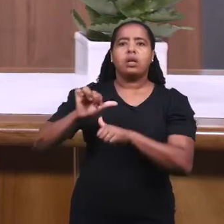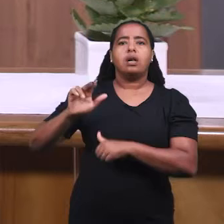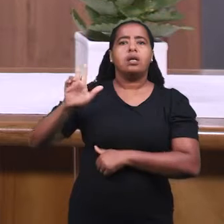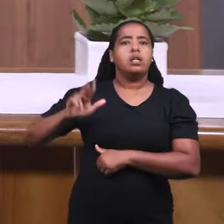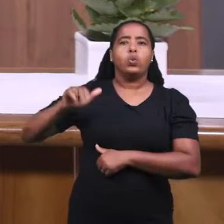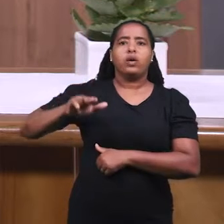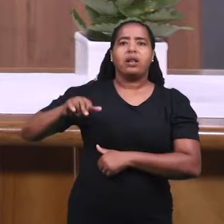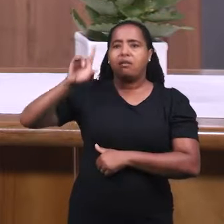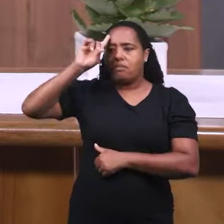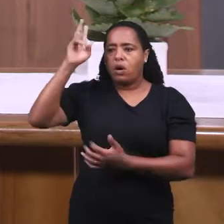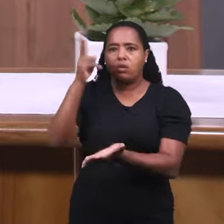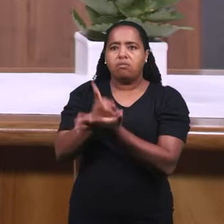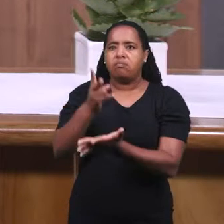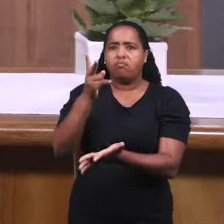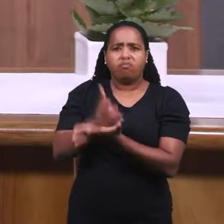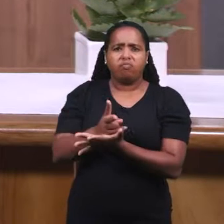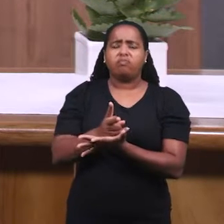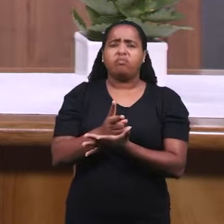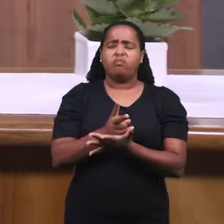нет подобного Тебе.